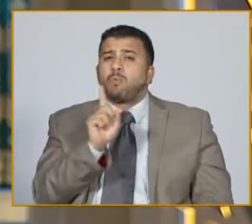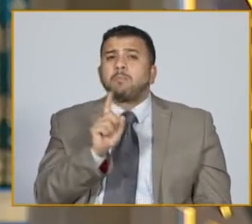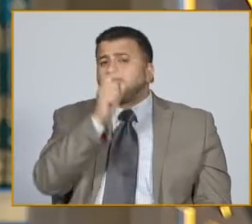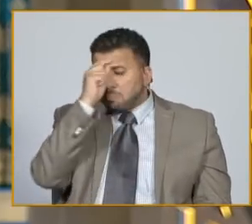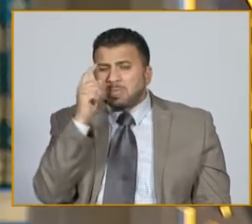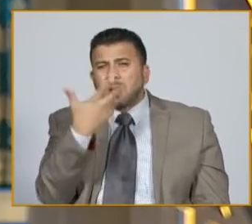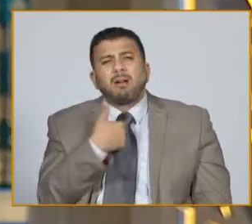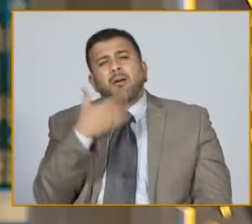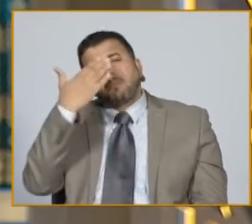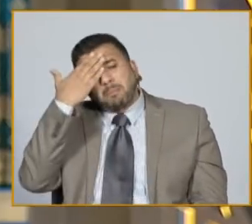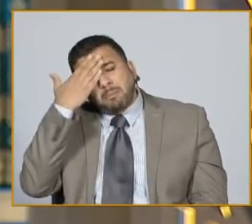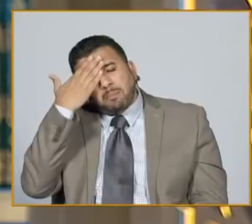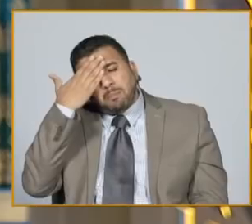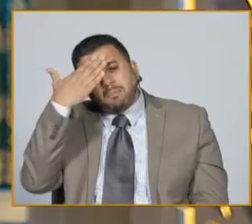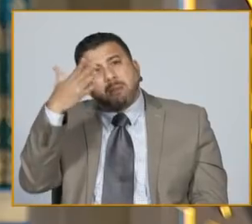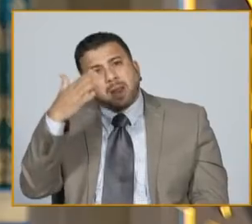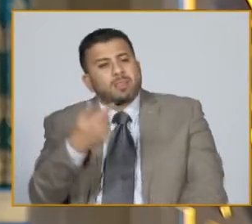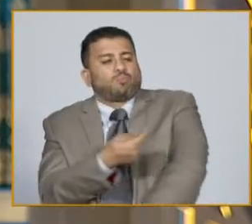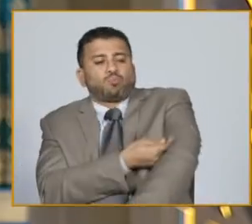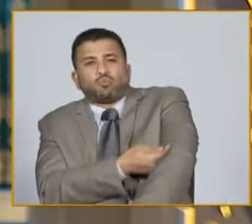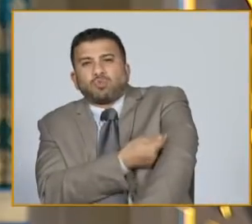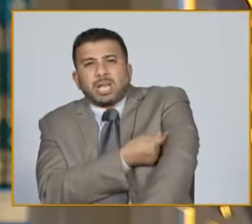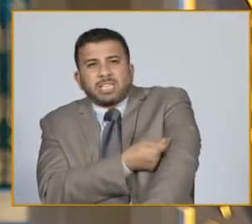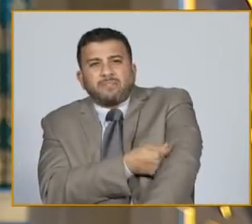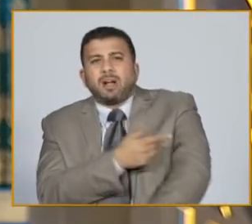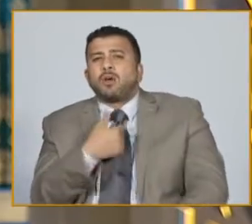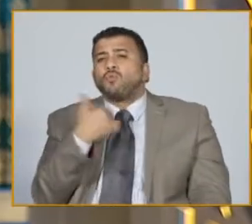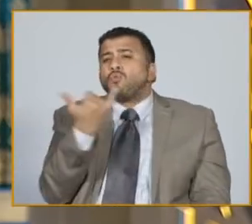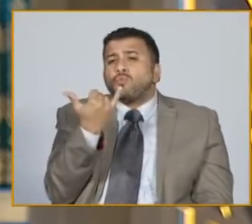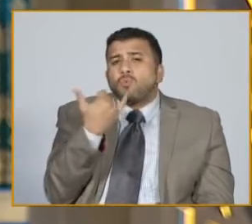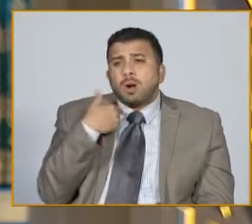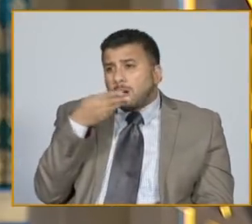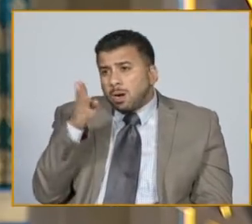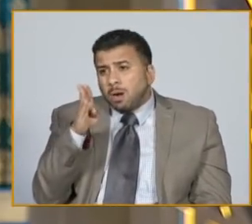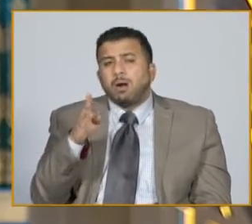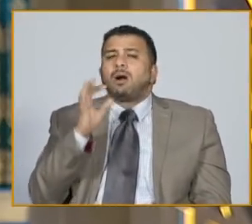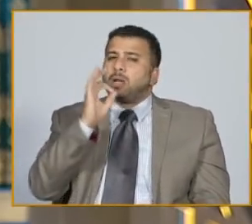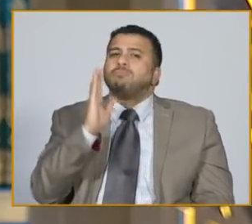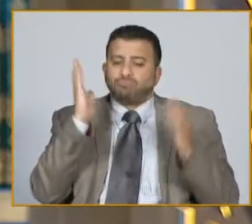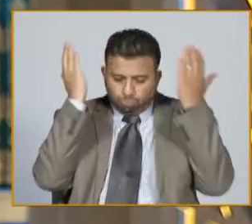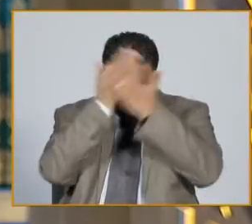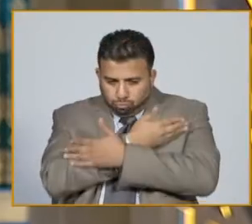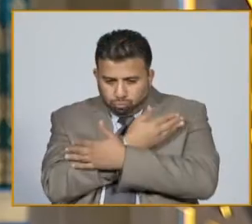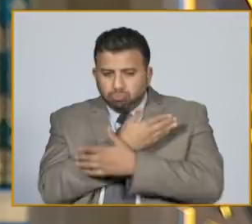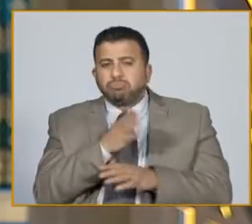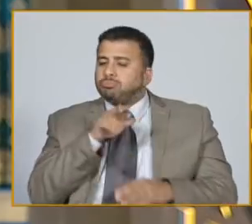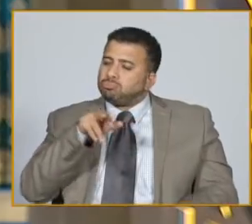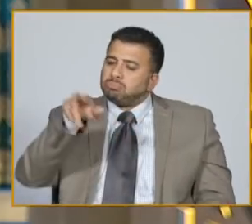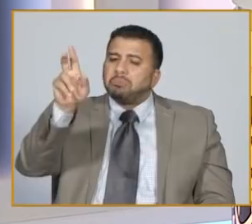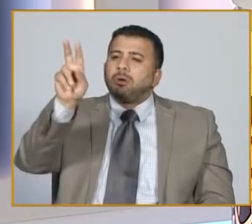إلى مستشفى، ذهبت لأي أمر ضروري أو حاجي مثلا، فإن تستتر التستر الكامل بارك الله